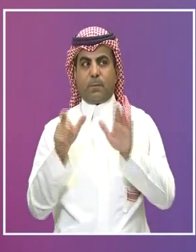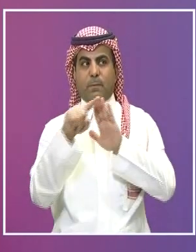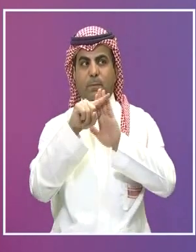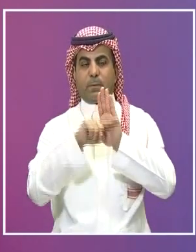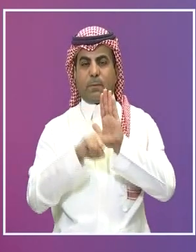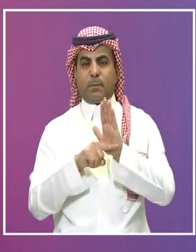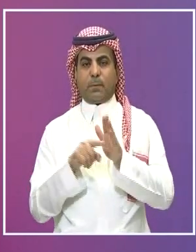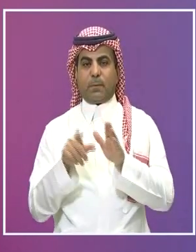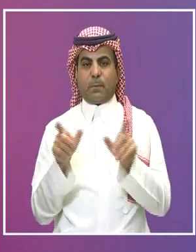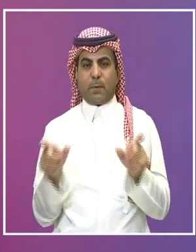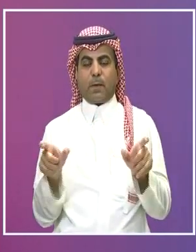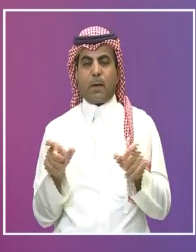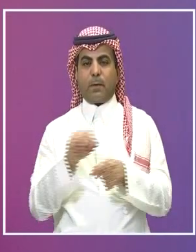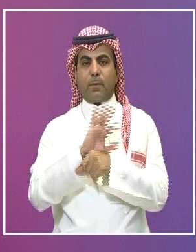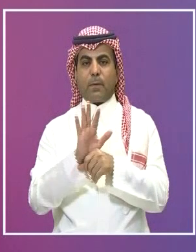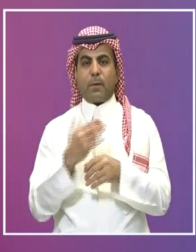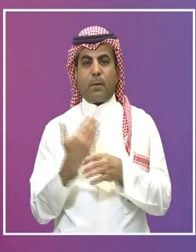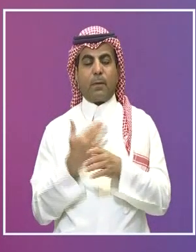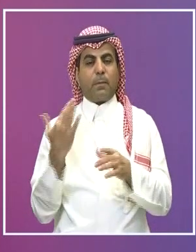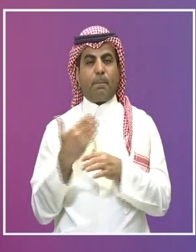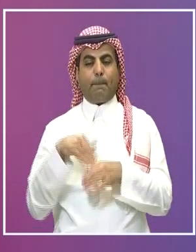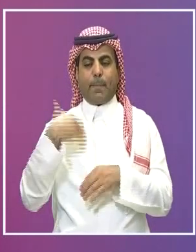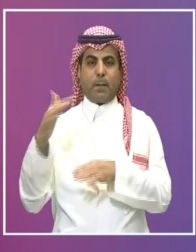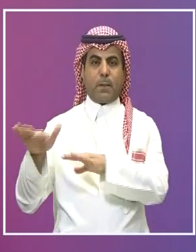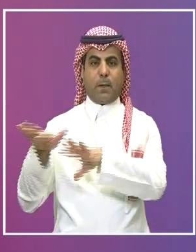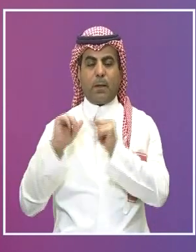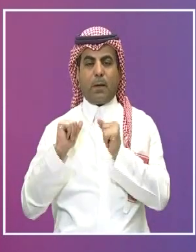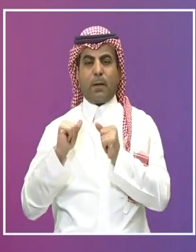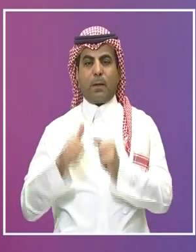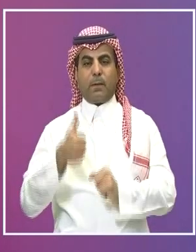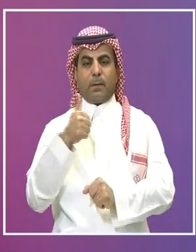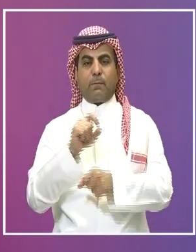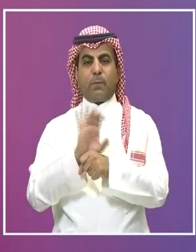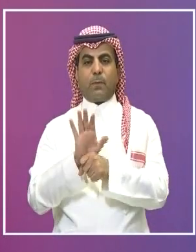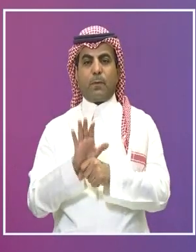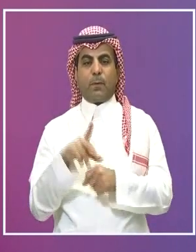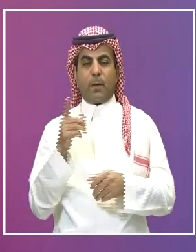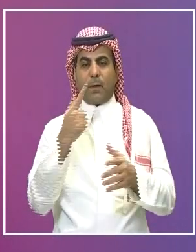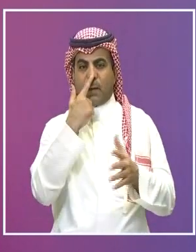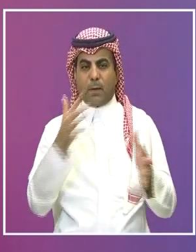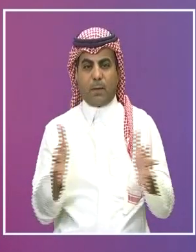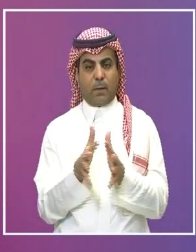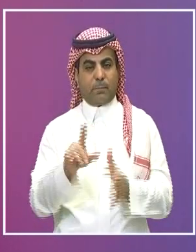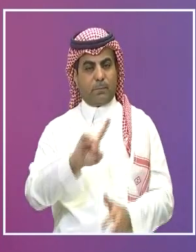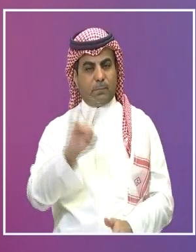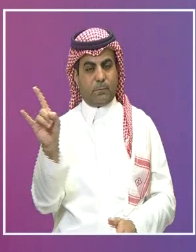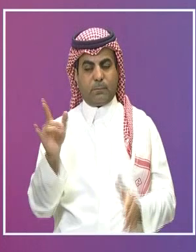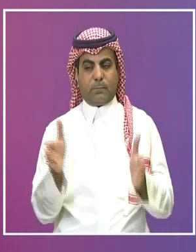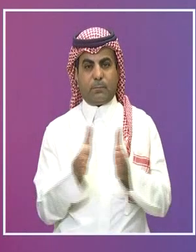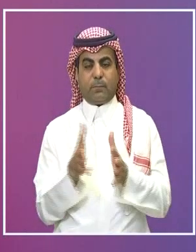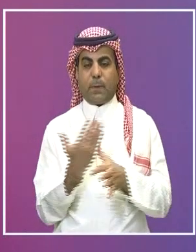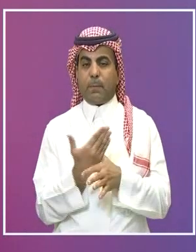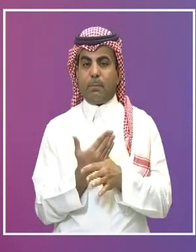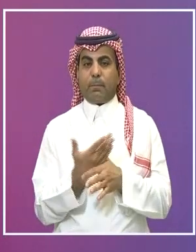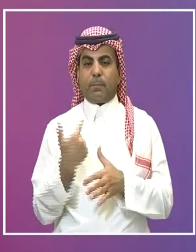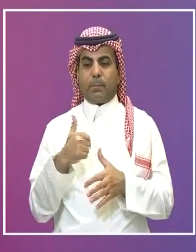الاحترازية والتدابير الوقائية حتى بعد الحصول على جرعتين من لقاح كورونا، وعدم التهاون في ذلك كي لا نخسر